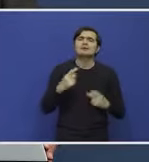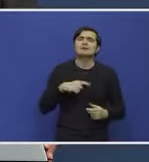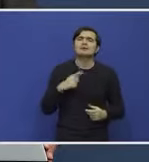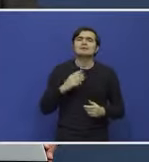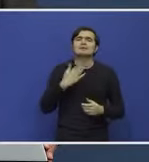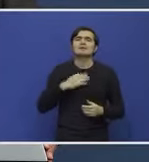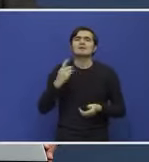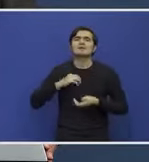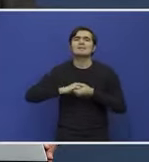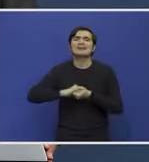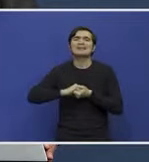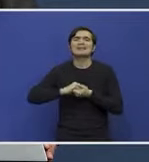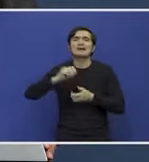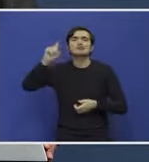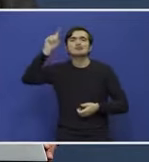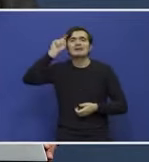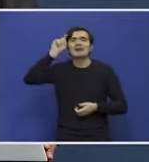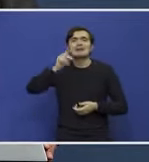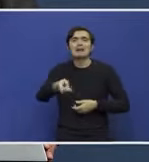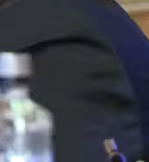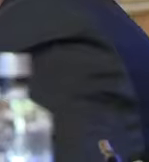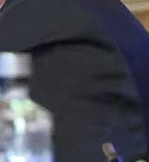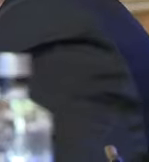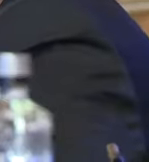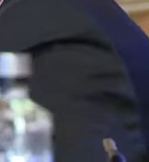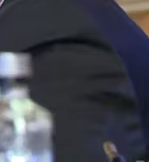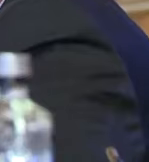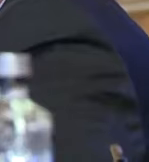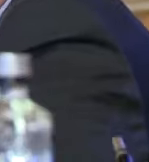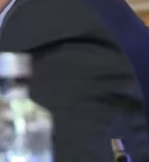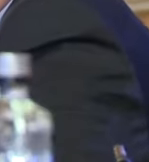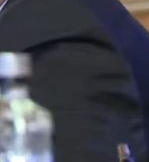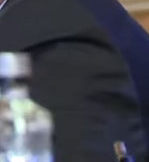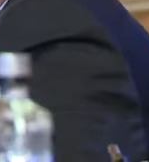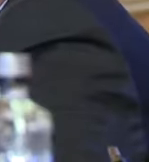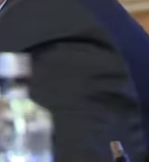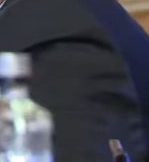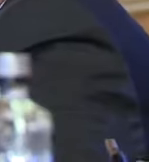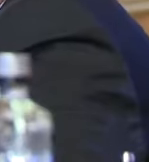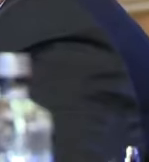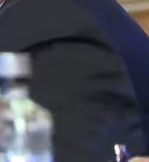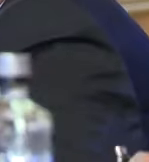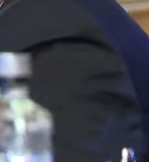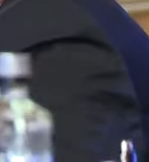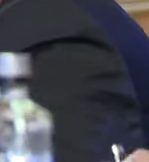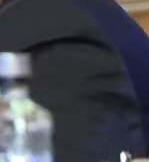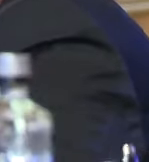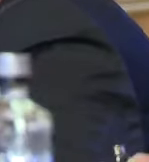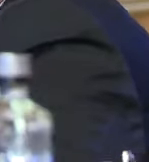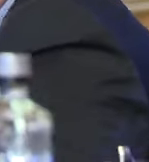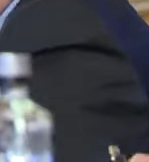parteneriatul, crederea și comportamentul preventiv. Măsurile de relaxare aprobat de miercuri pot fi schimbate dacă evoluția